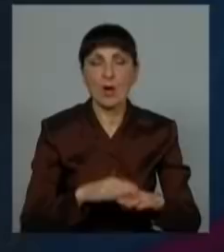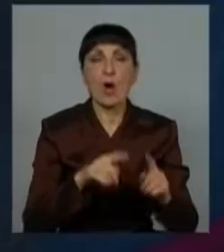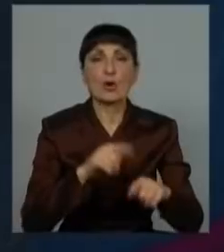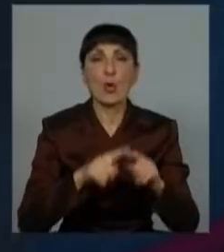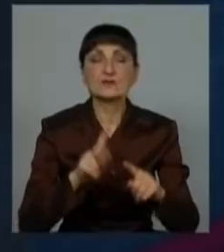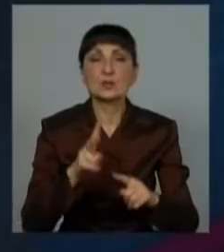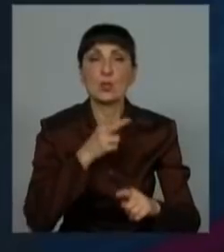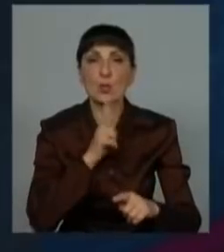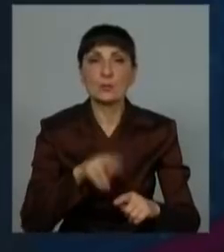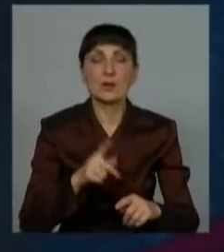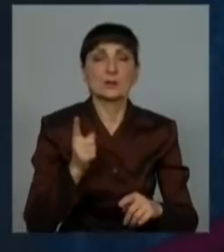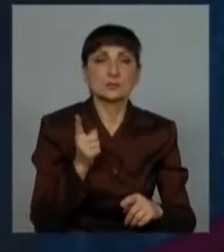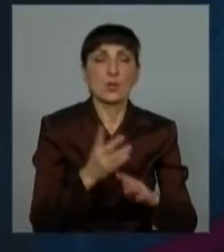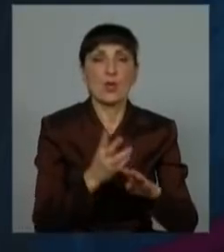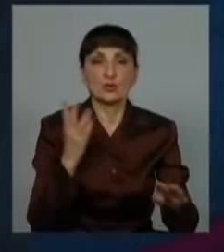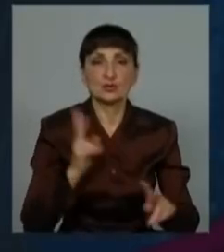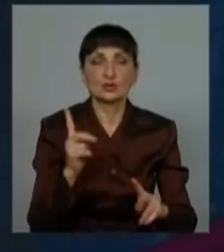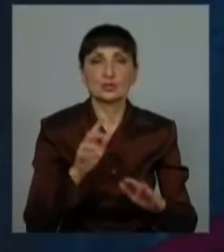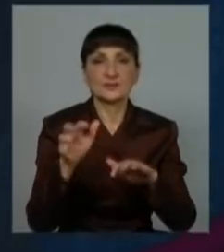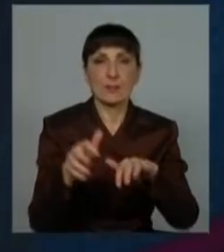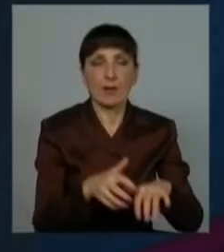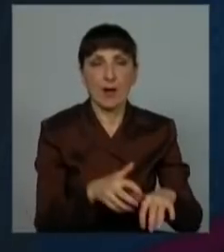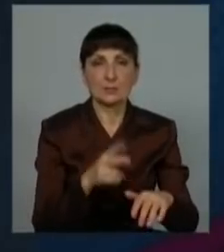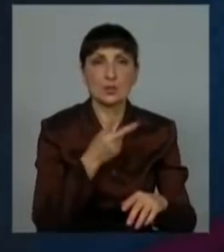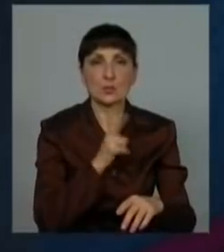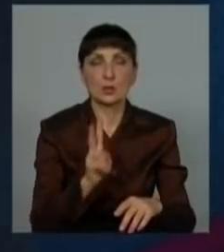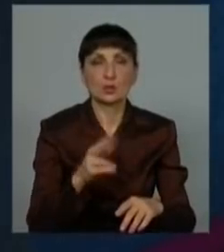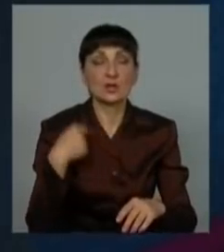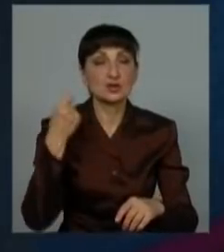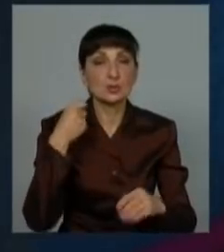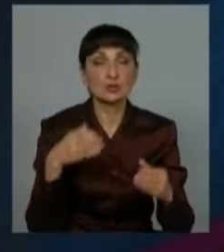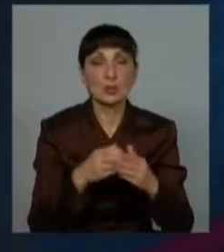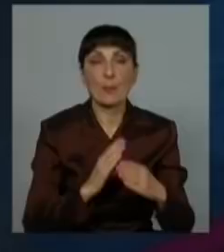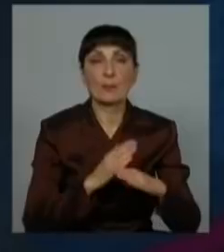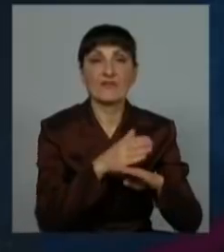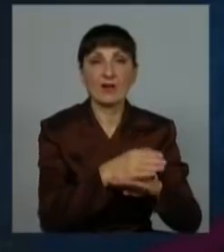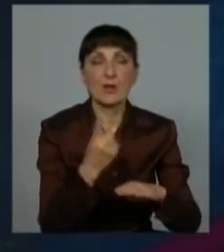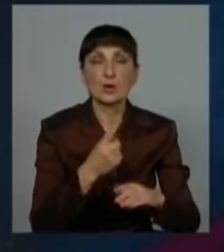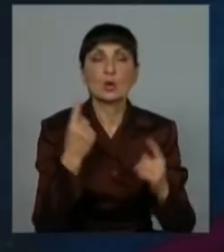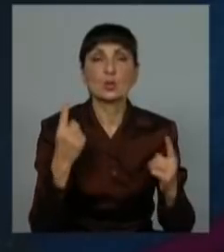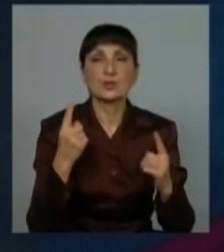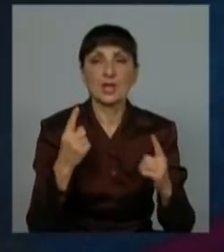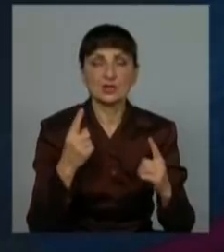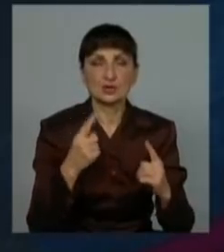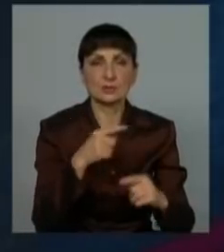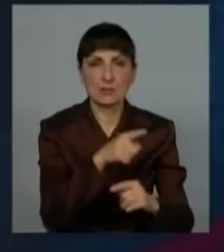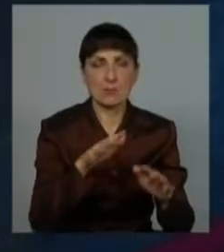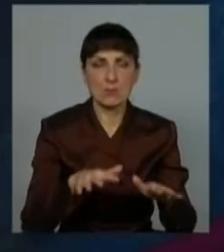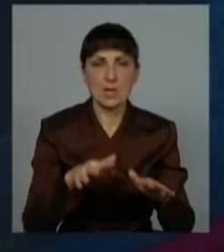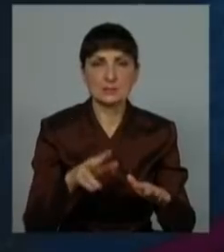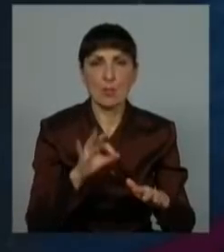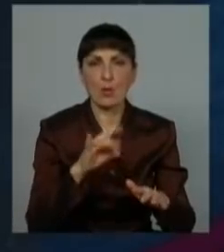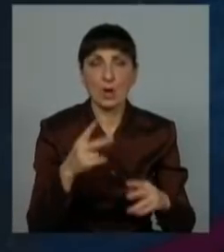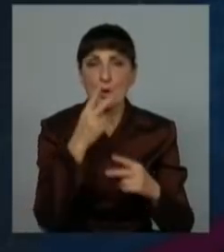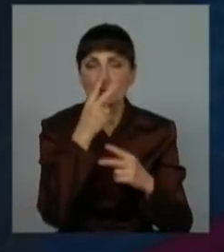погибших приходится ждать своей очереди, чтобы забрать тело. Наша съемочная группа побывала в одном из крупнейших патологоанатомических бюро